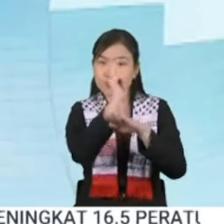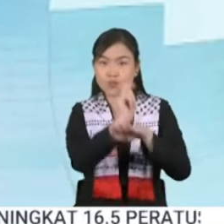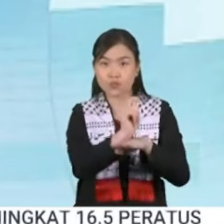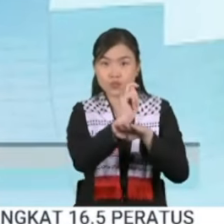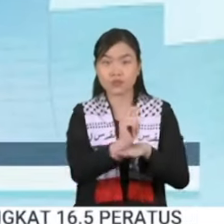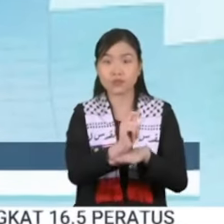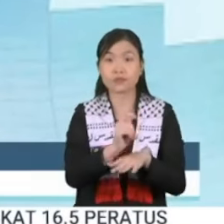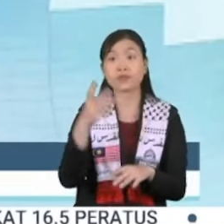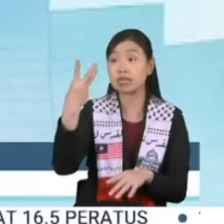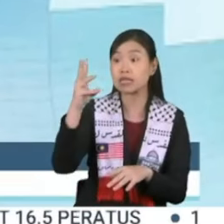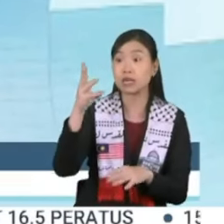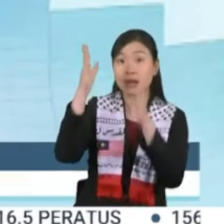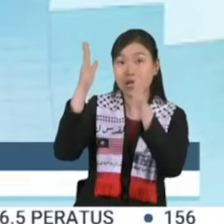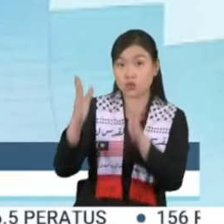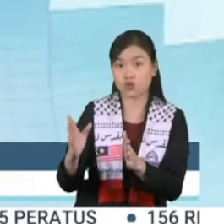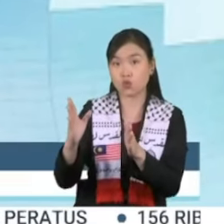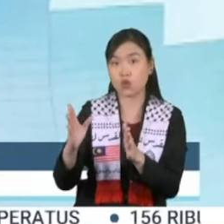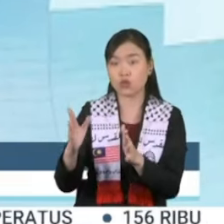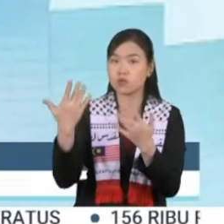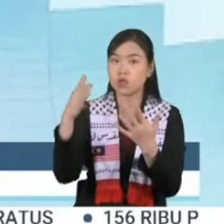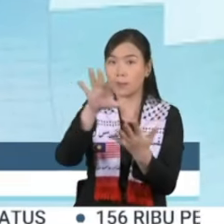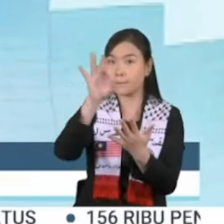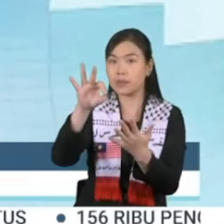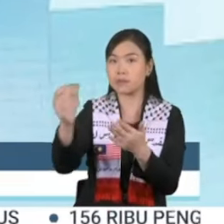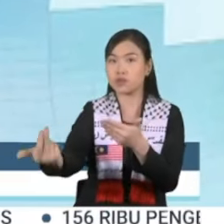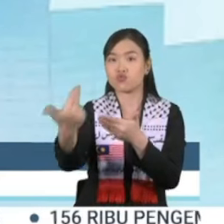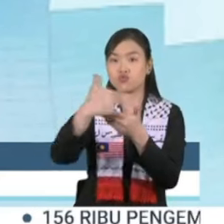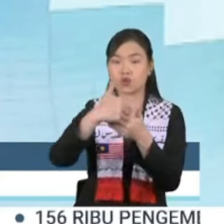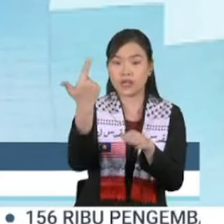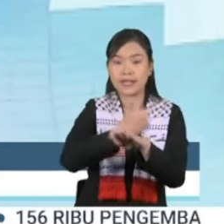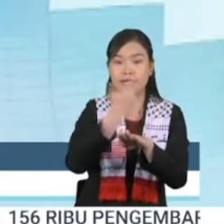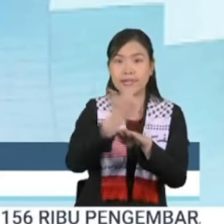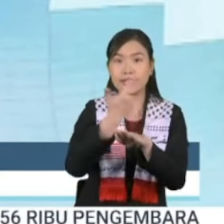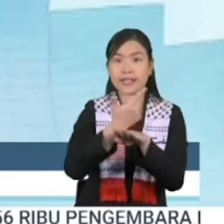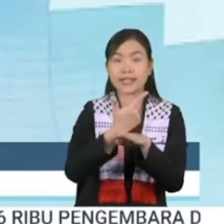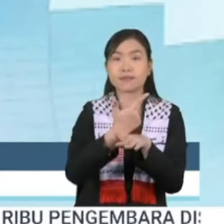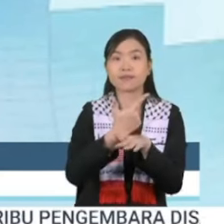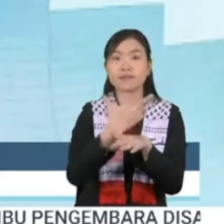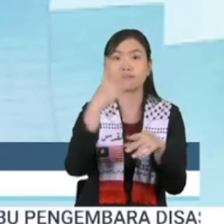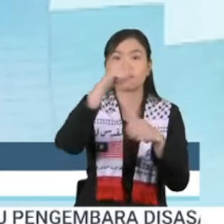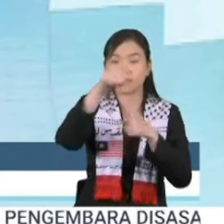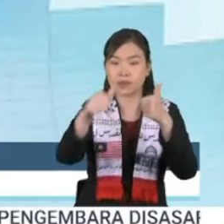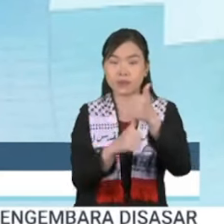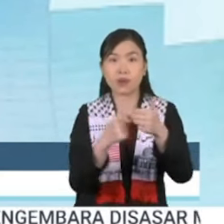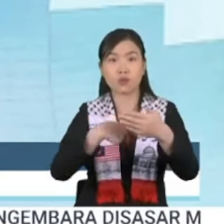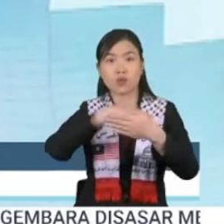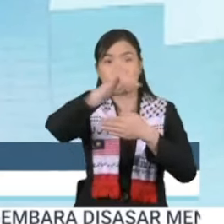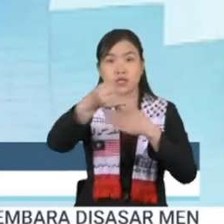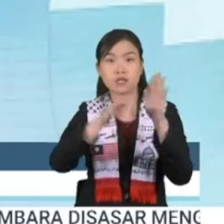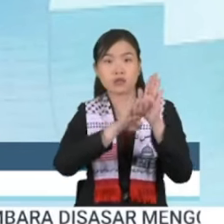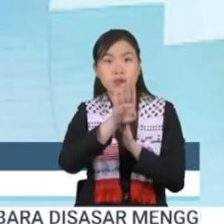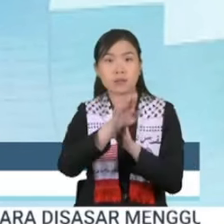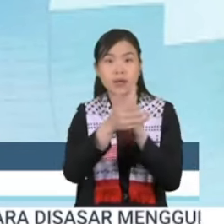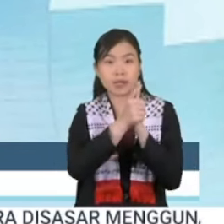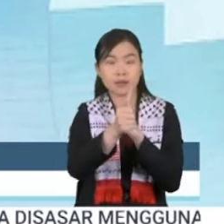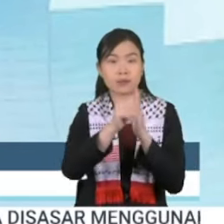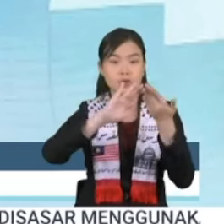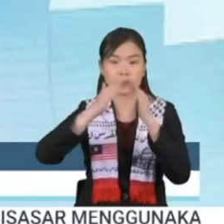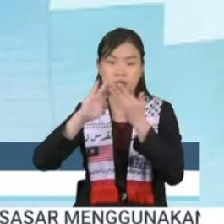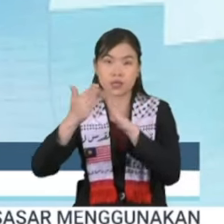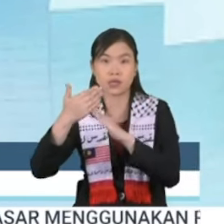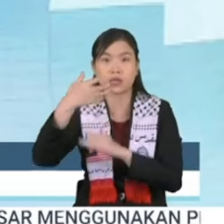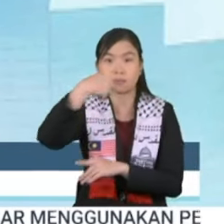itu, 16 peserta terpilih menyertai latihan intensif di bawah projek pembangunan kemahiran komuniti